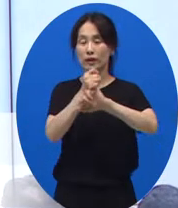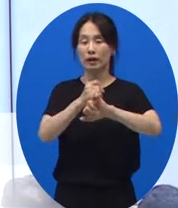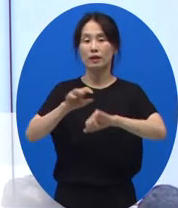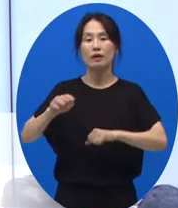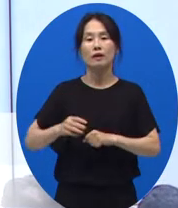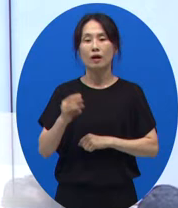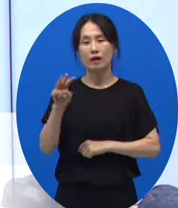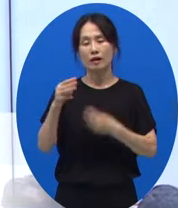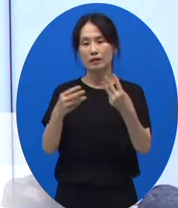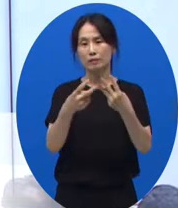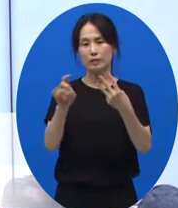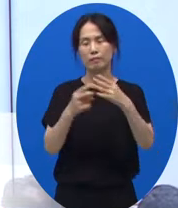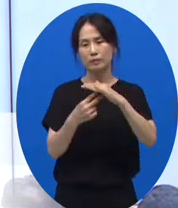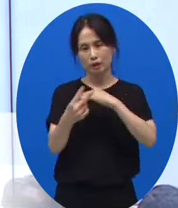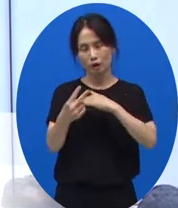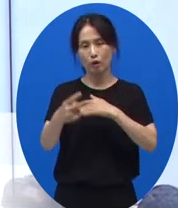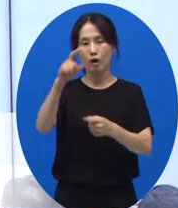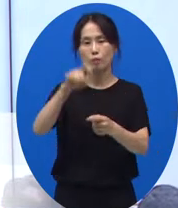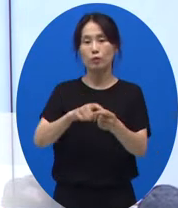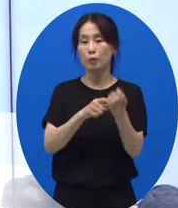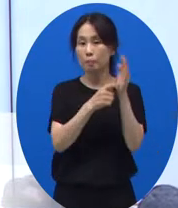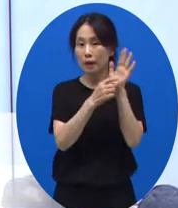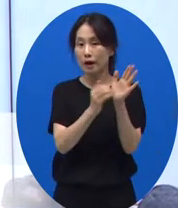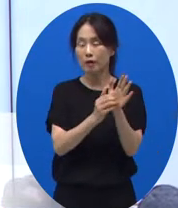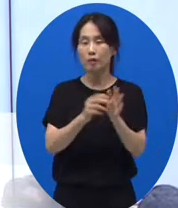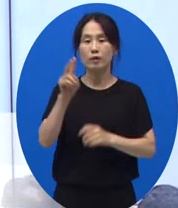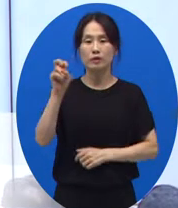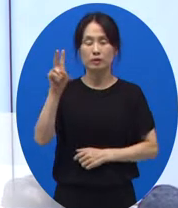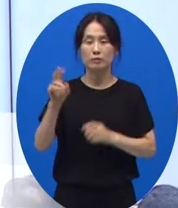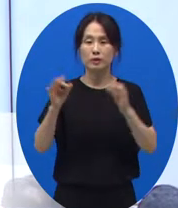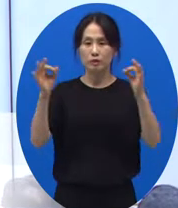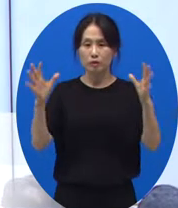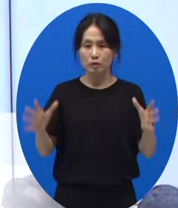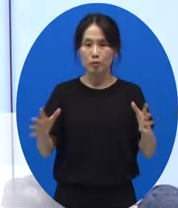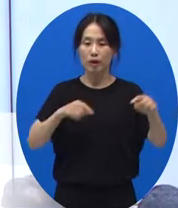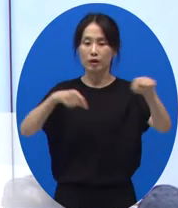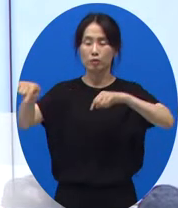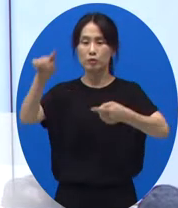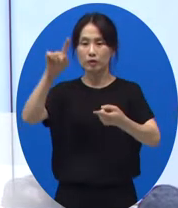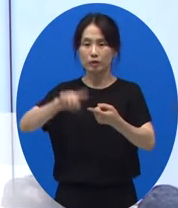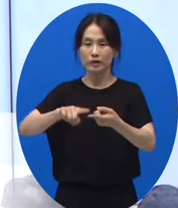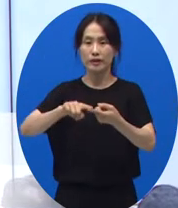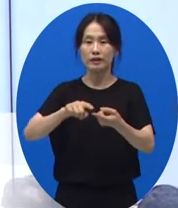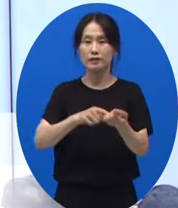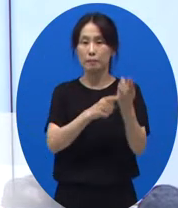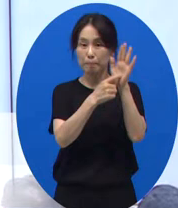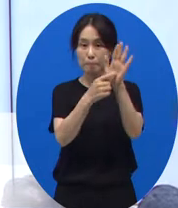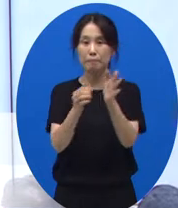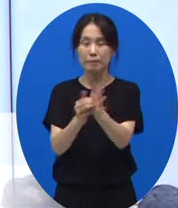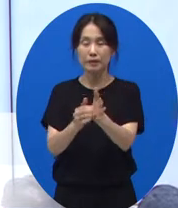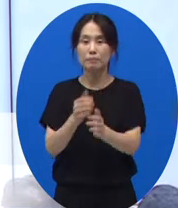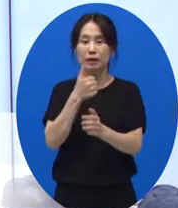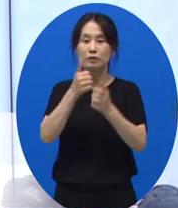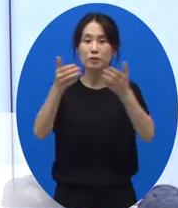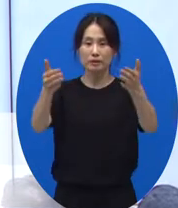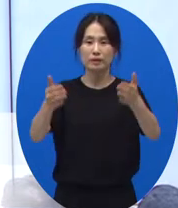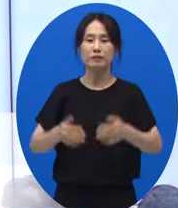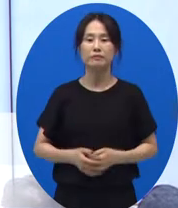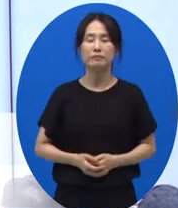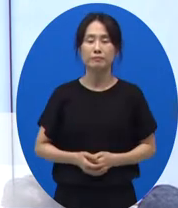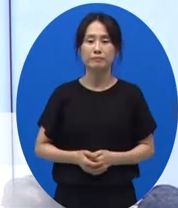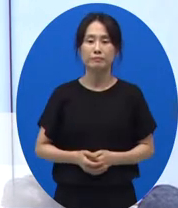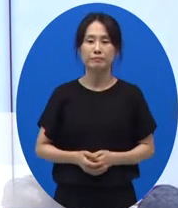3대 비전과 도정 슬로건을 발표하며 22일간 그려온 민선 8기 경기 도정의 방향을 제시했습니다. 이슬비 기자가